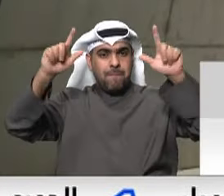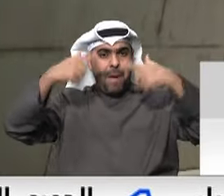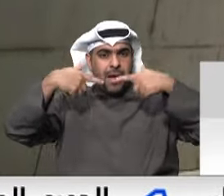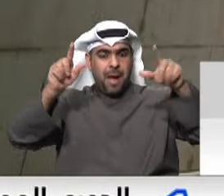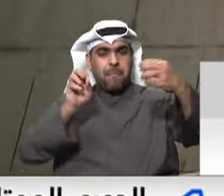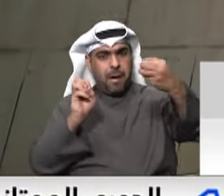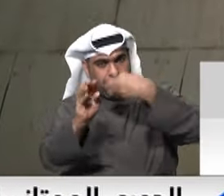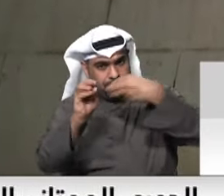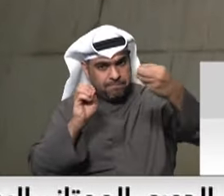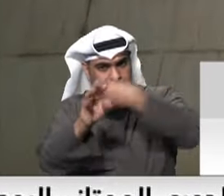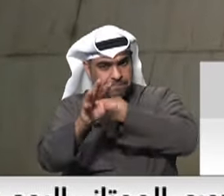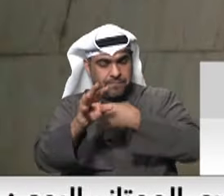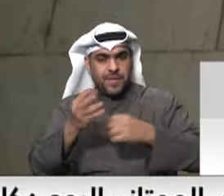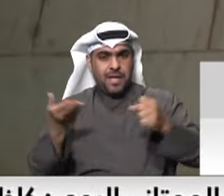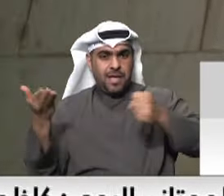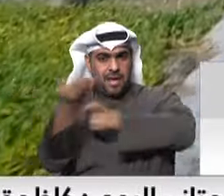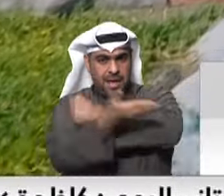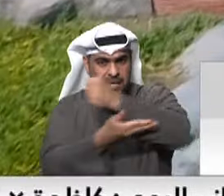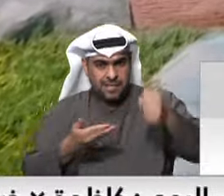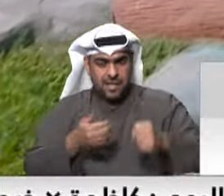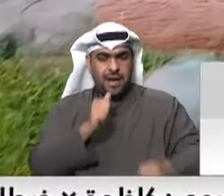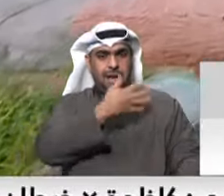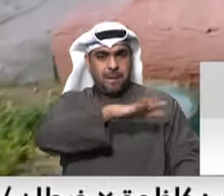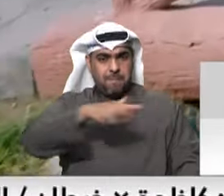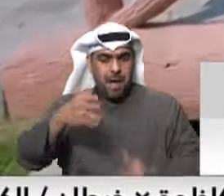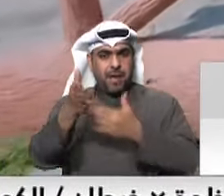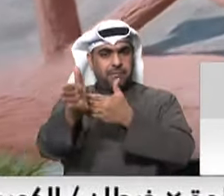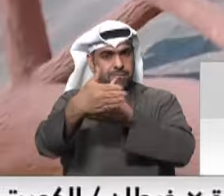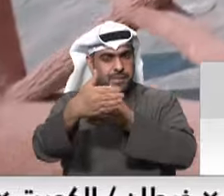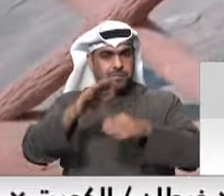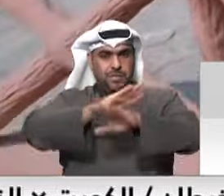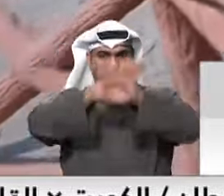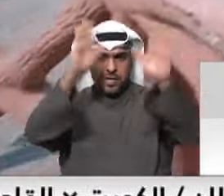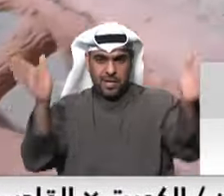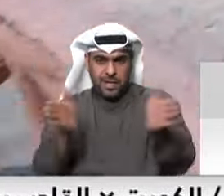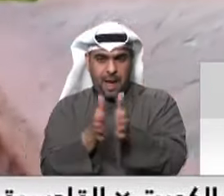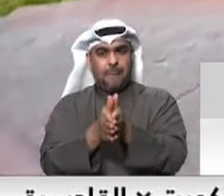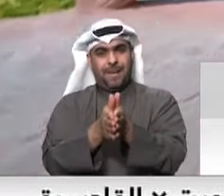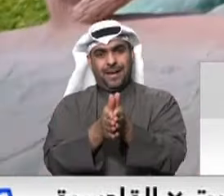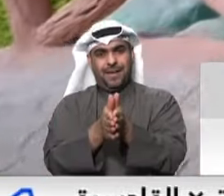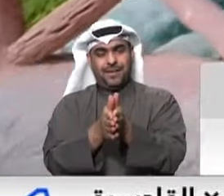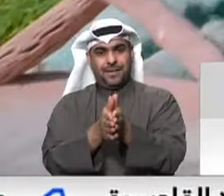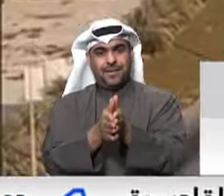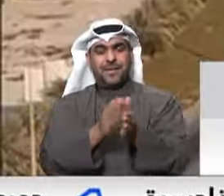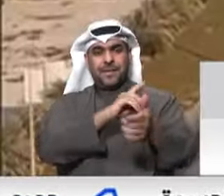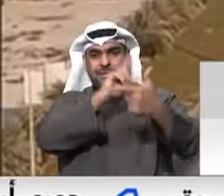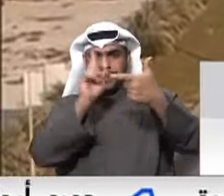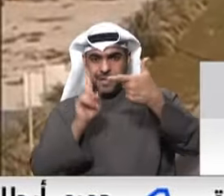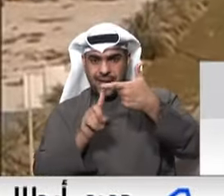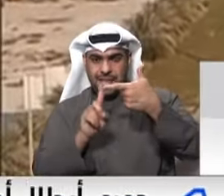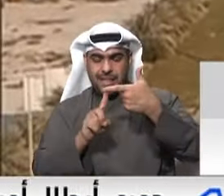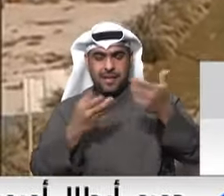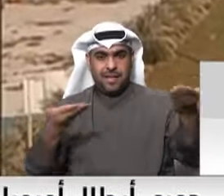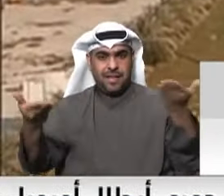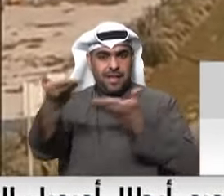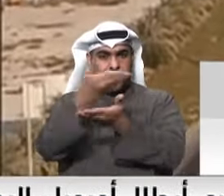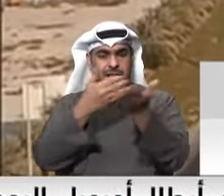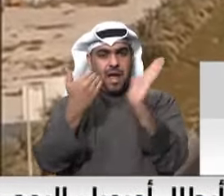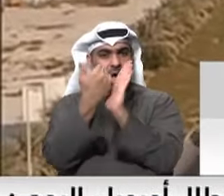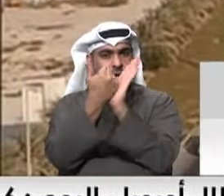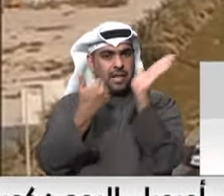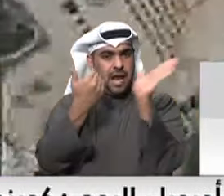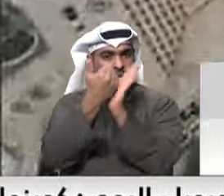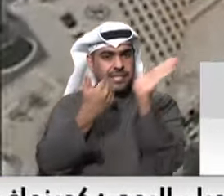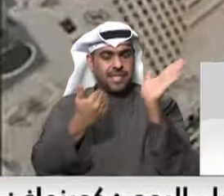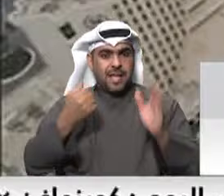والفنون والزراعه والثروه البحريه وتطوير العلاقات التجاريه الى جانب ما تشهده العلاقات الاقتصاديه